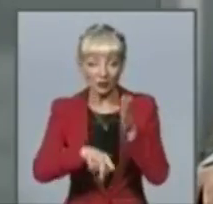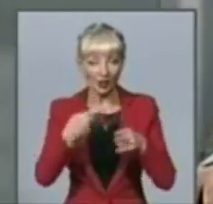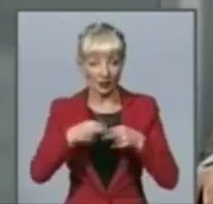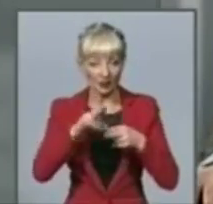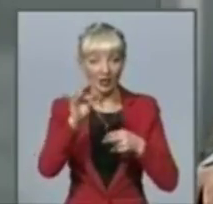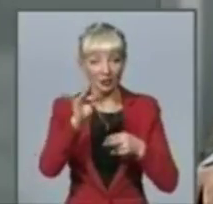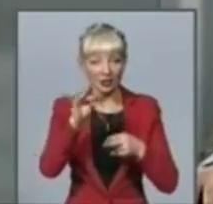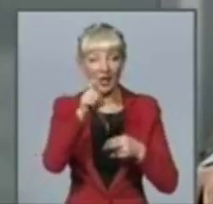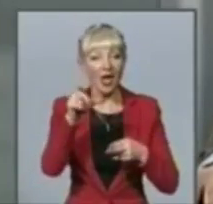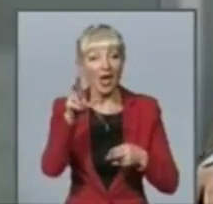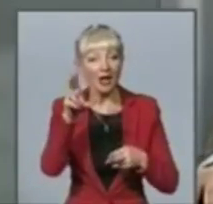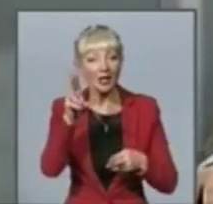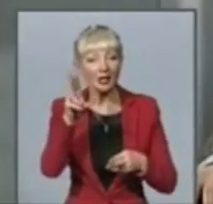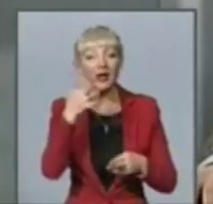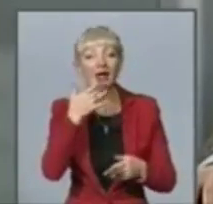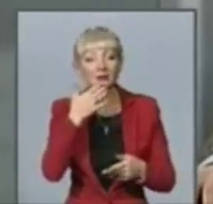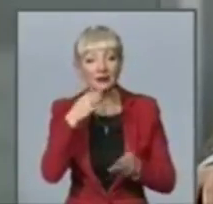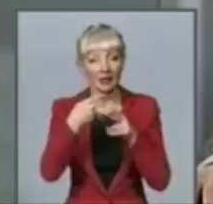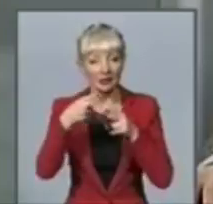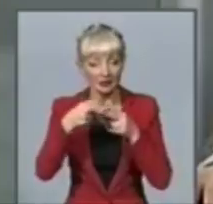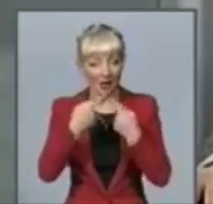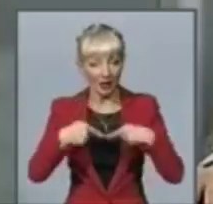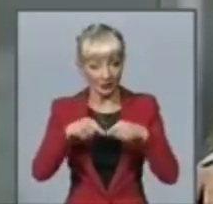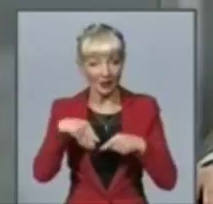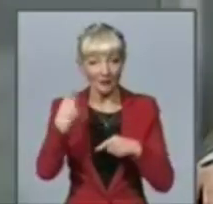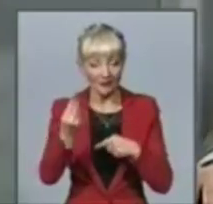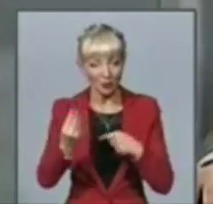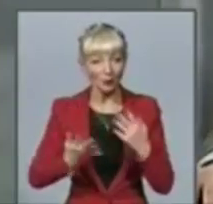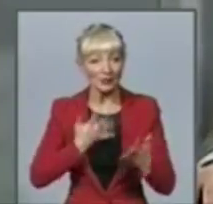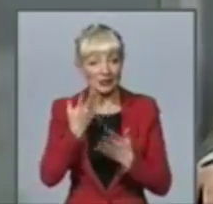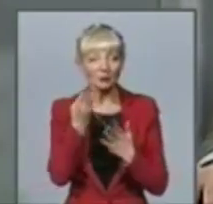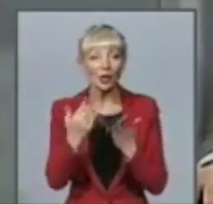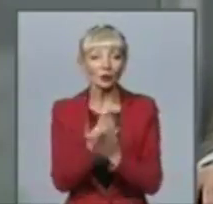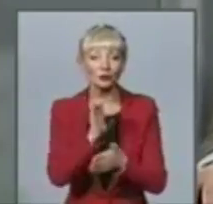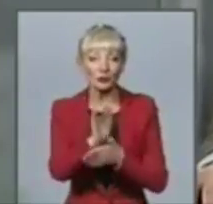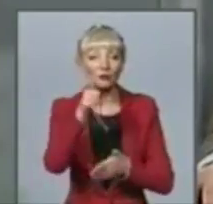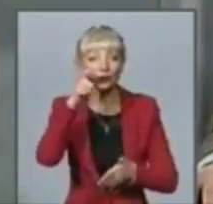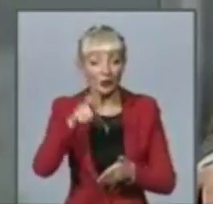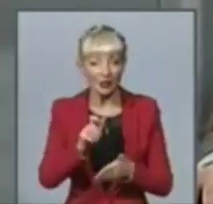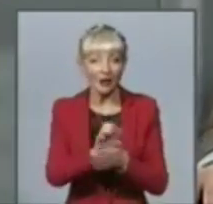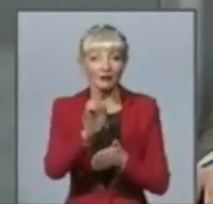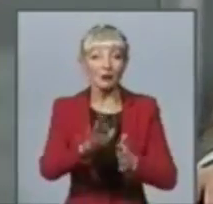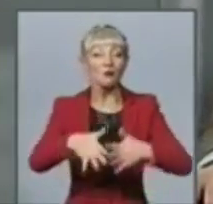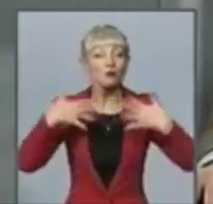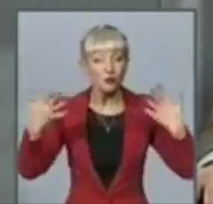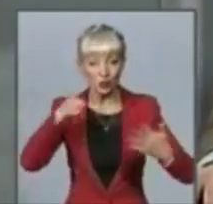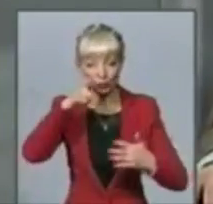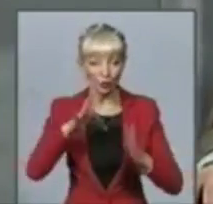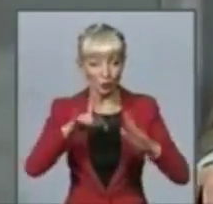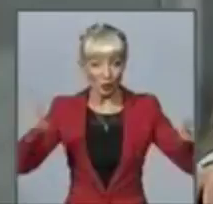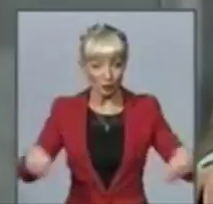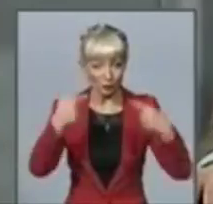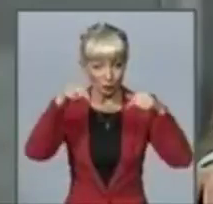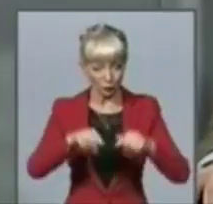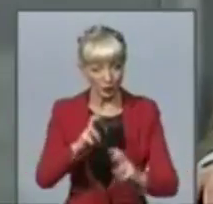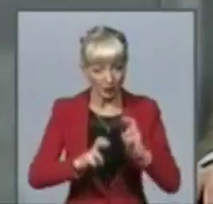через експортно-кредитне агентство. Даємо податкові стимули і знижки для нових виробників в Україні. Виробляй будь-що в Україні, тільки створюй тут